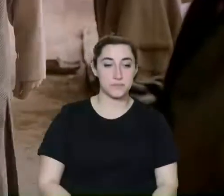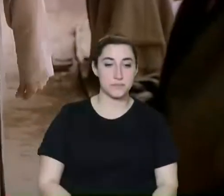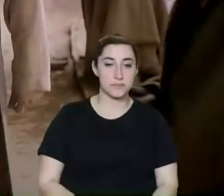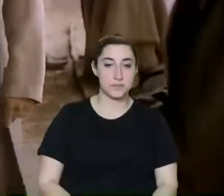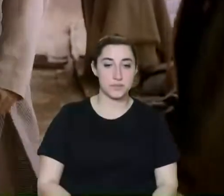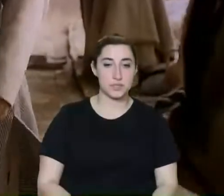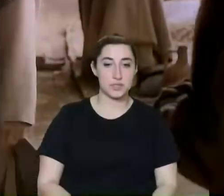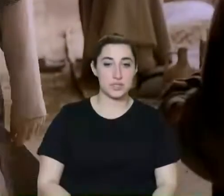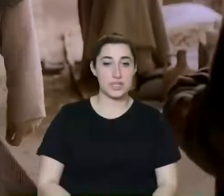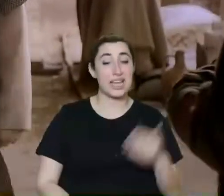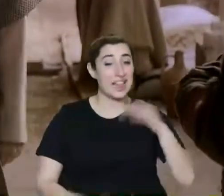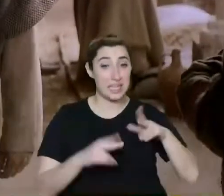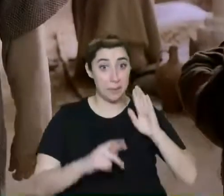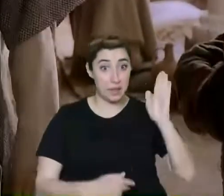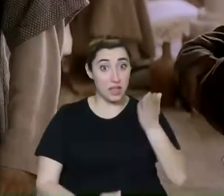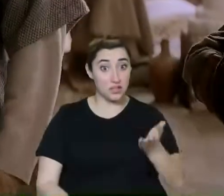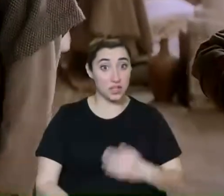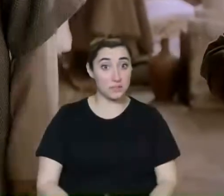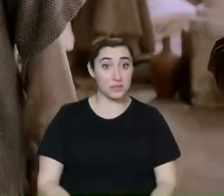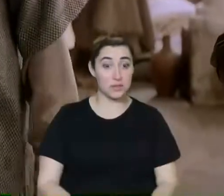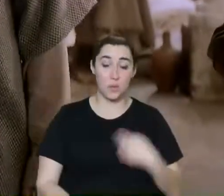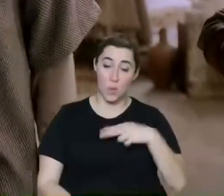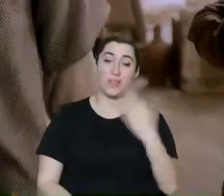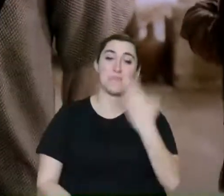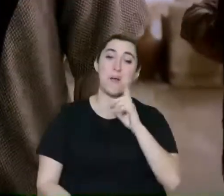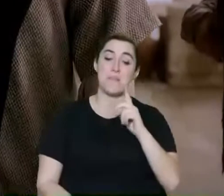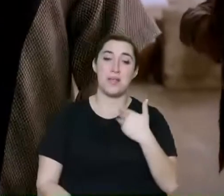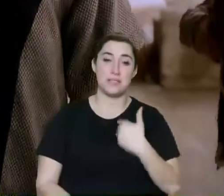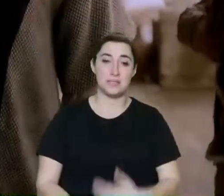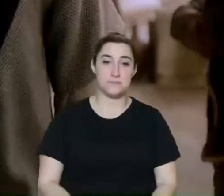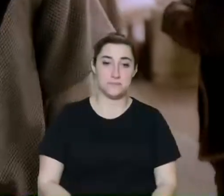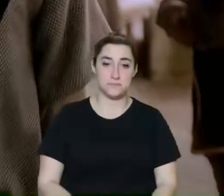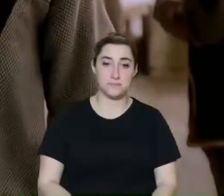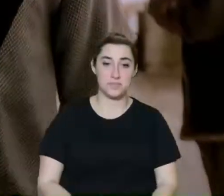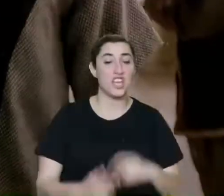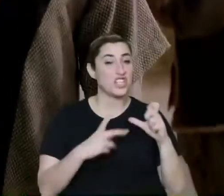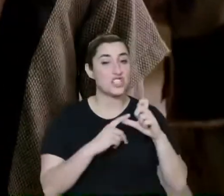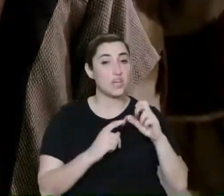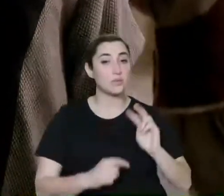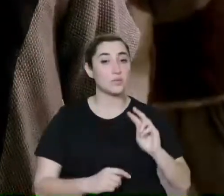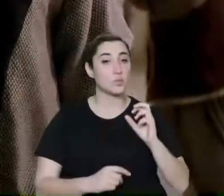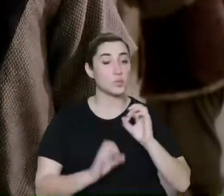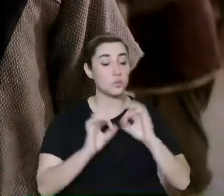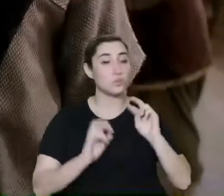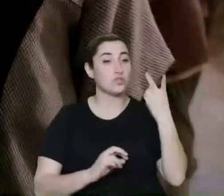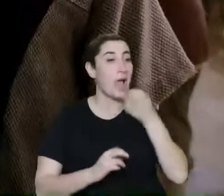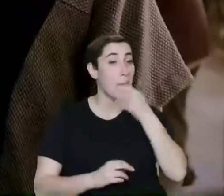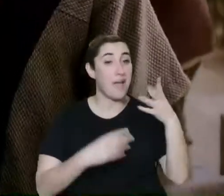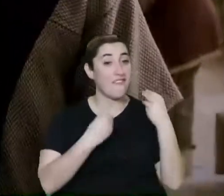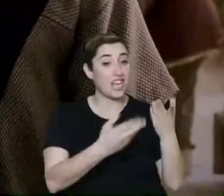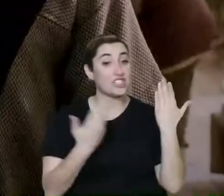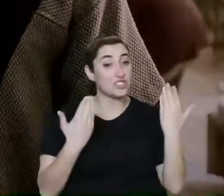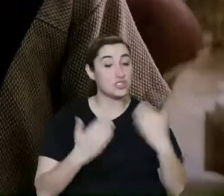birlikte yürüyorlar. Geldiğin gibi gider misin? Yola çıkmam lazımdır. Şeyhimize müjdeli haber vermişsin